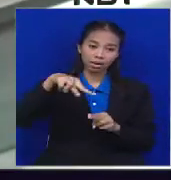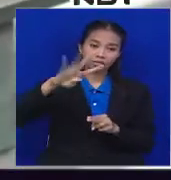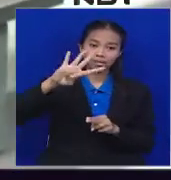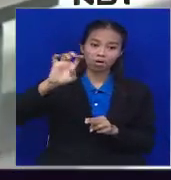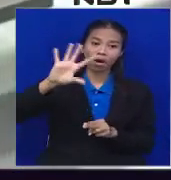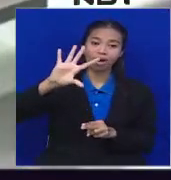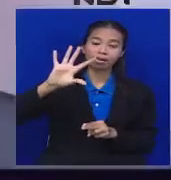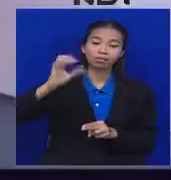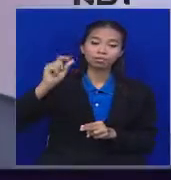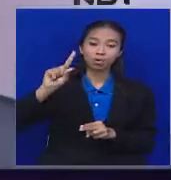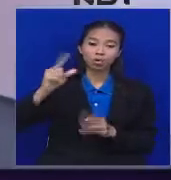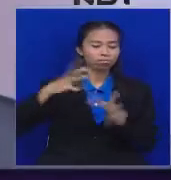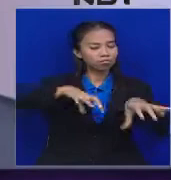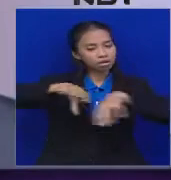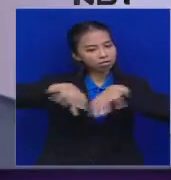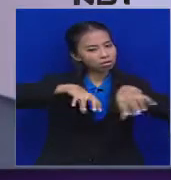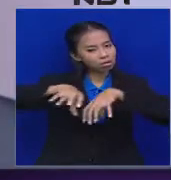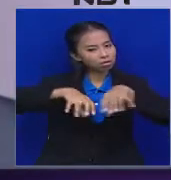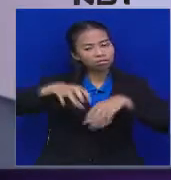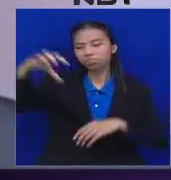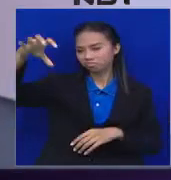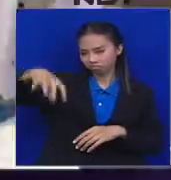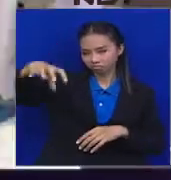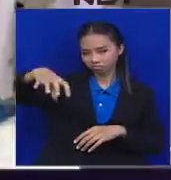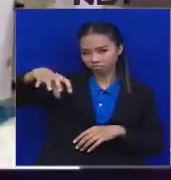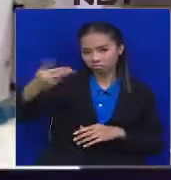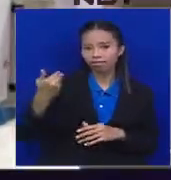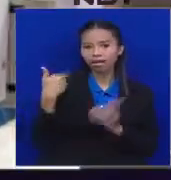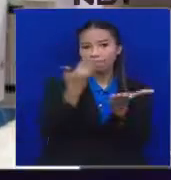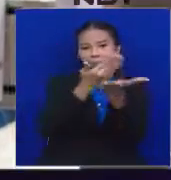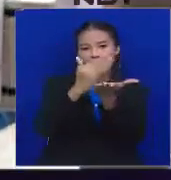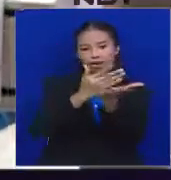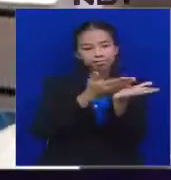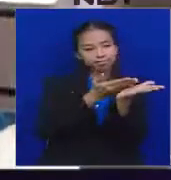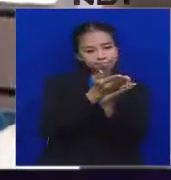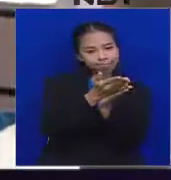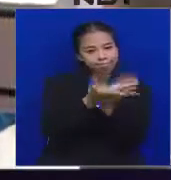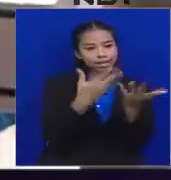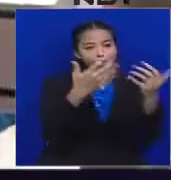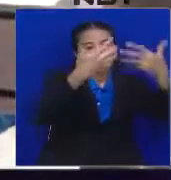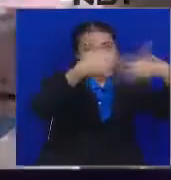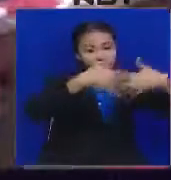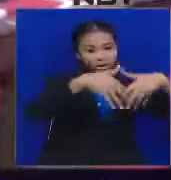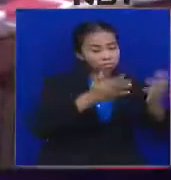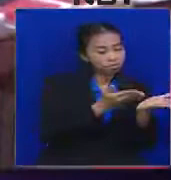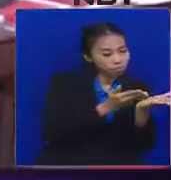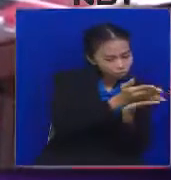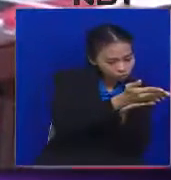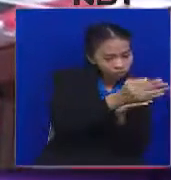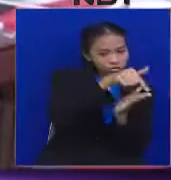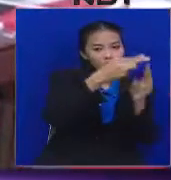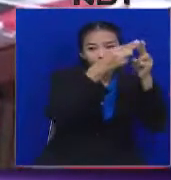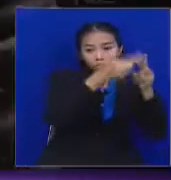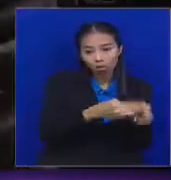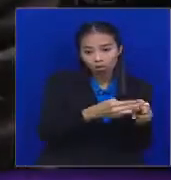มไว้ในงานนี้งานเดียวโดยภายในงานได้แบ่งการจัดงานออกเป็นโซนอุตสาหกรรมเฉพาะทางในกลุ่มต่างๆไม่ว่าจะเป็นการ